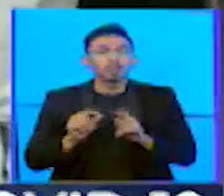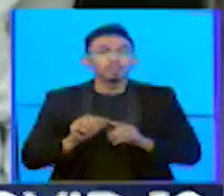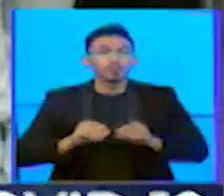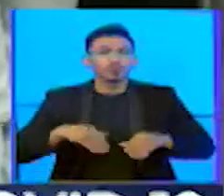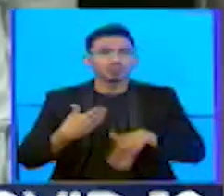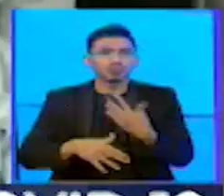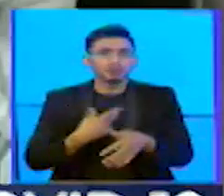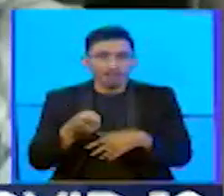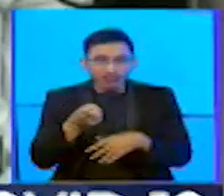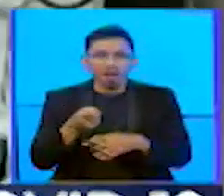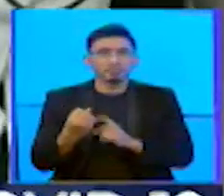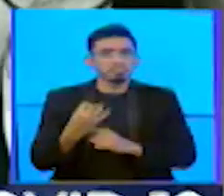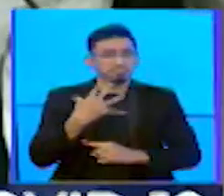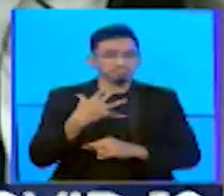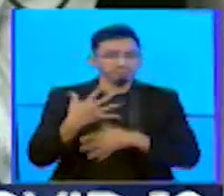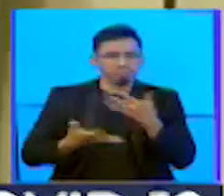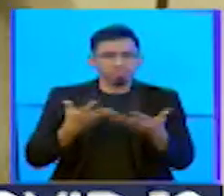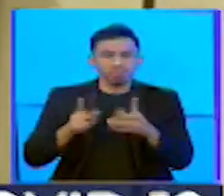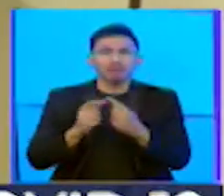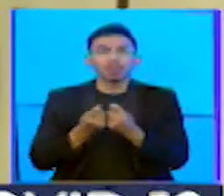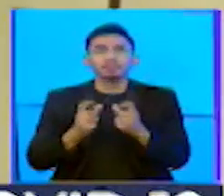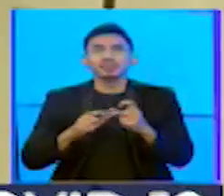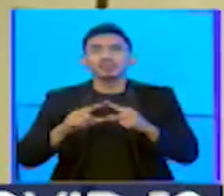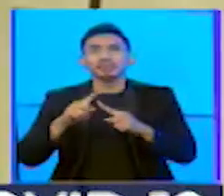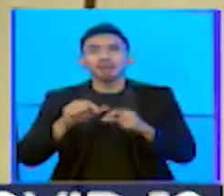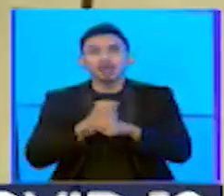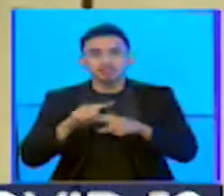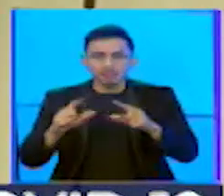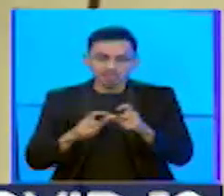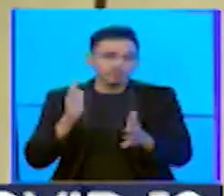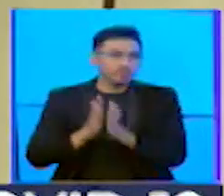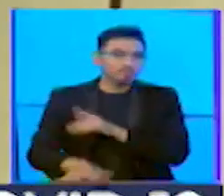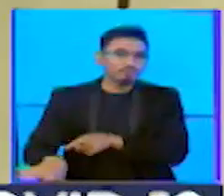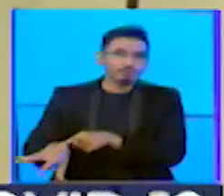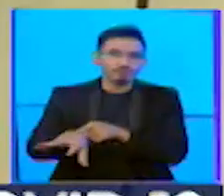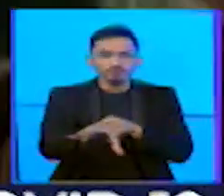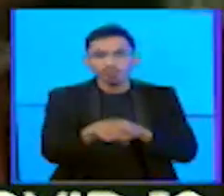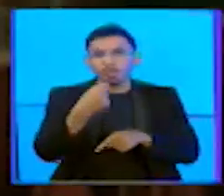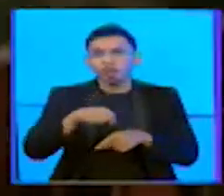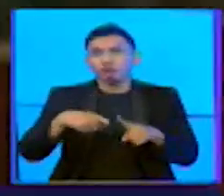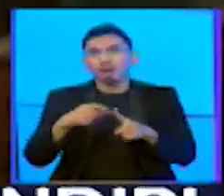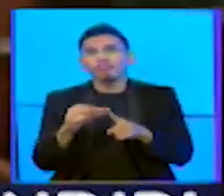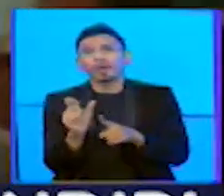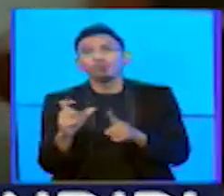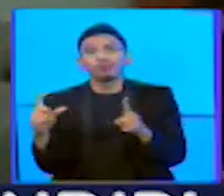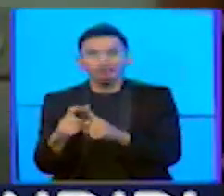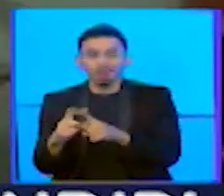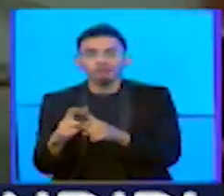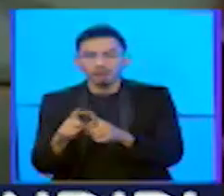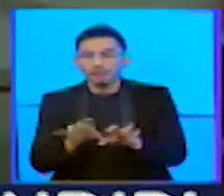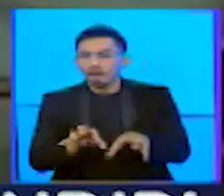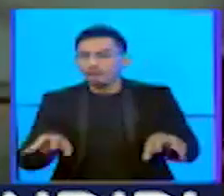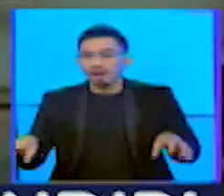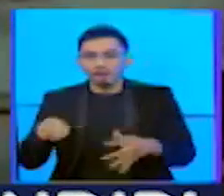penyelenggara reaktif tim Satgas melakukan penyemprotan cairan disinfektan di kantor KPUD dan gudang gudang logistik Pilkada